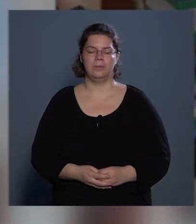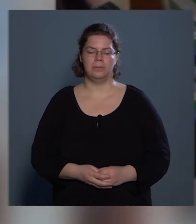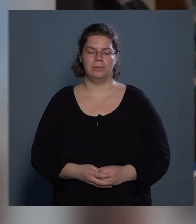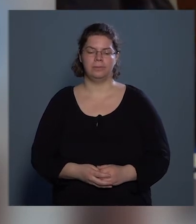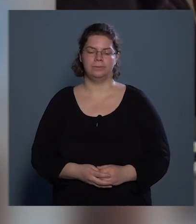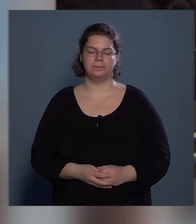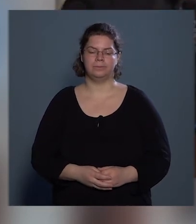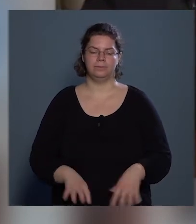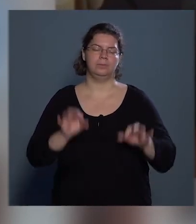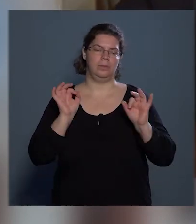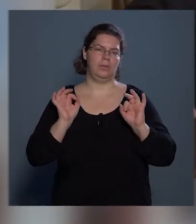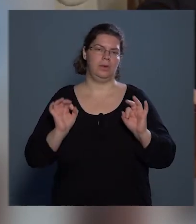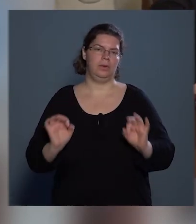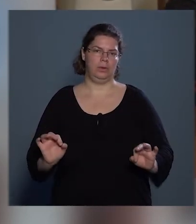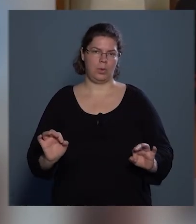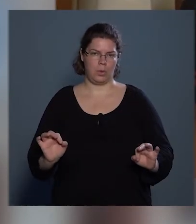Jó.